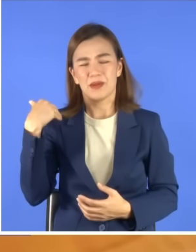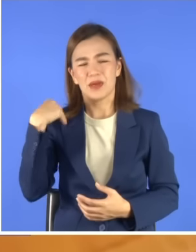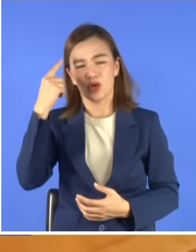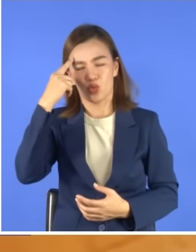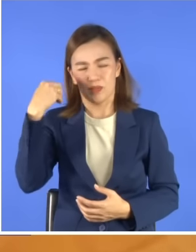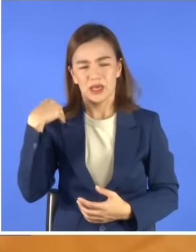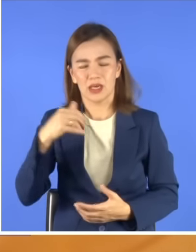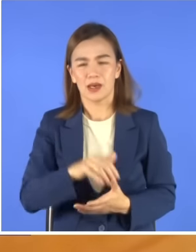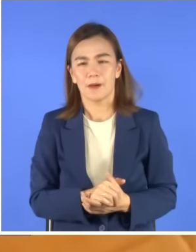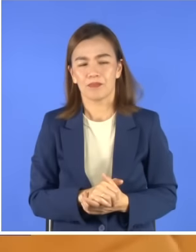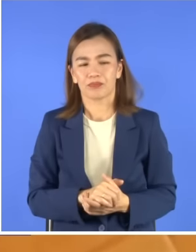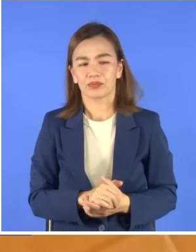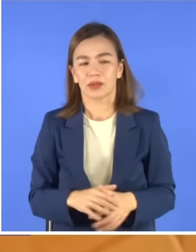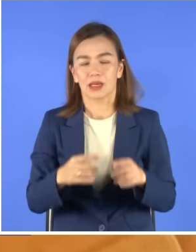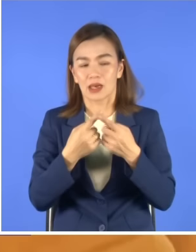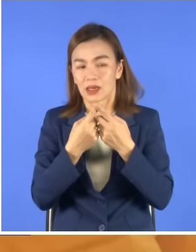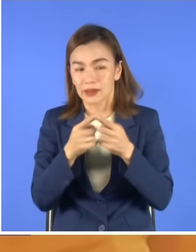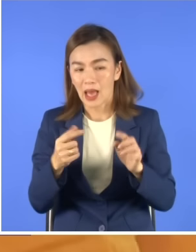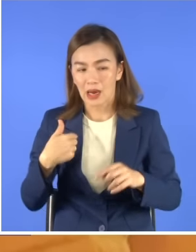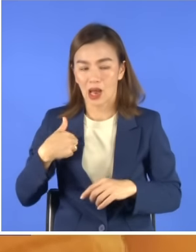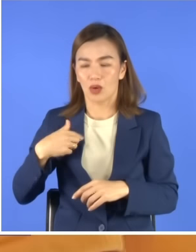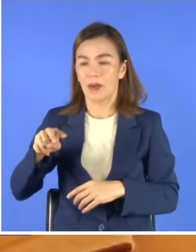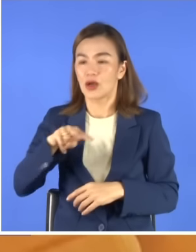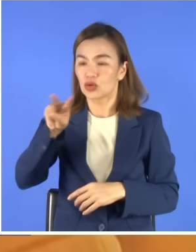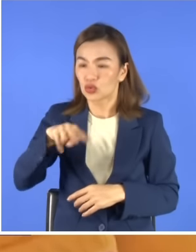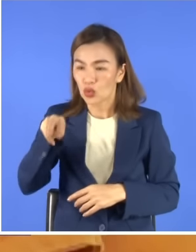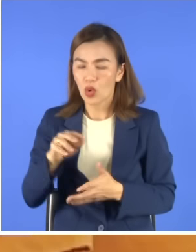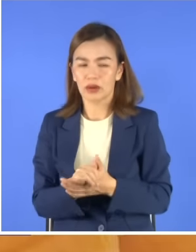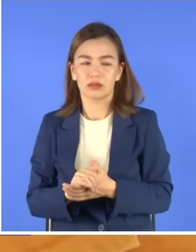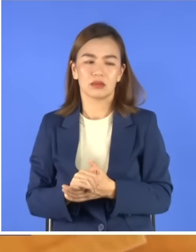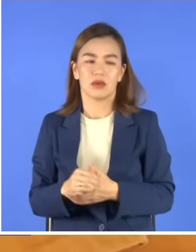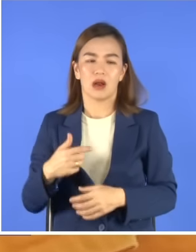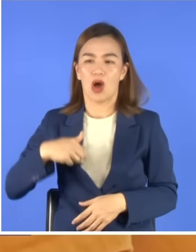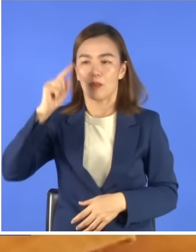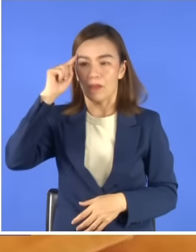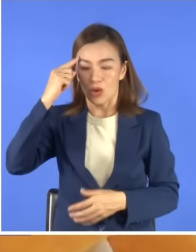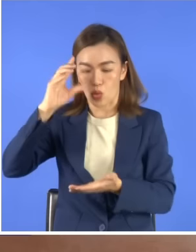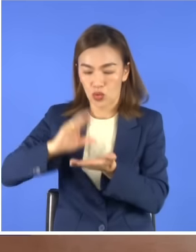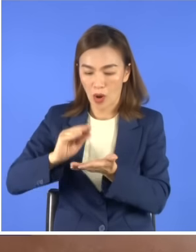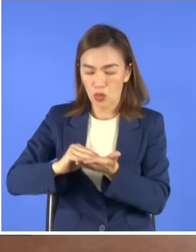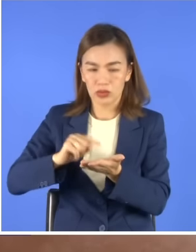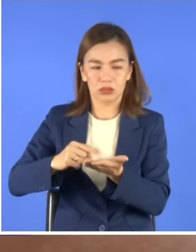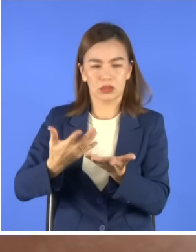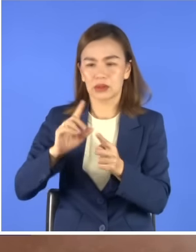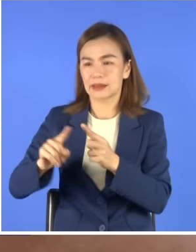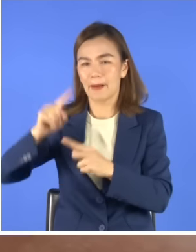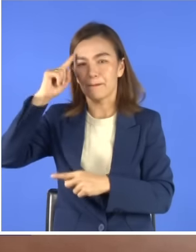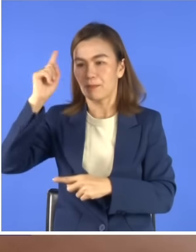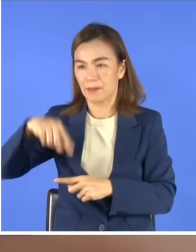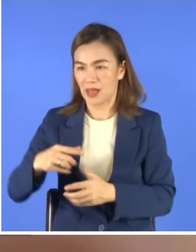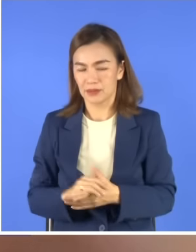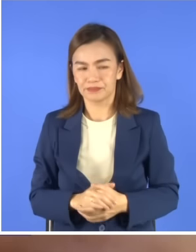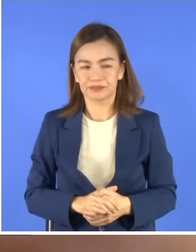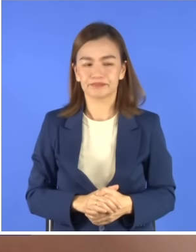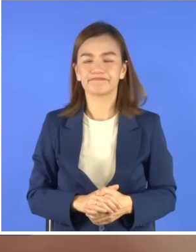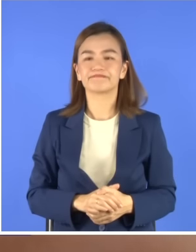ม่มีรู้ว่าเราจะไปตรวจเนี่ยเราก็ไม่มีไอ้ข้อมูลที่ไอ้ตัวที่จะตรวจเลย นักข่าวถามต่อค่ะถามท่